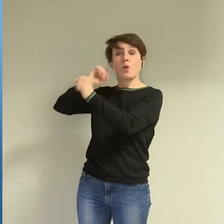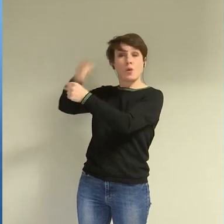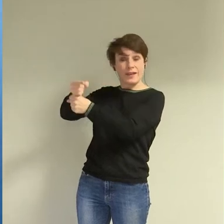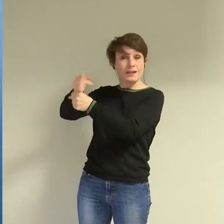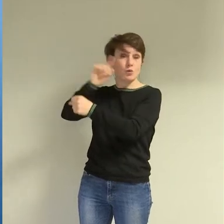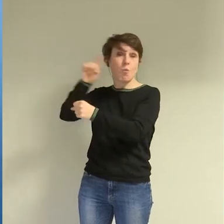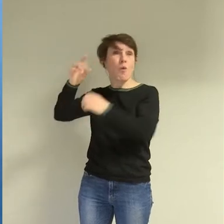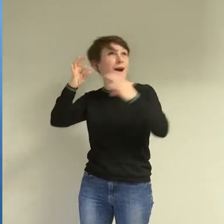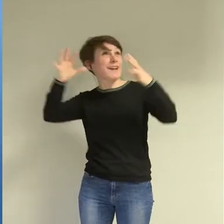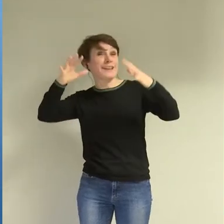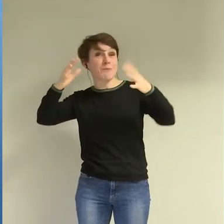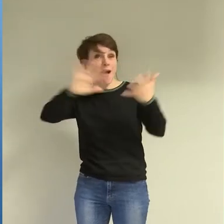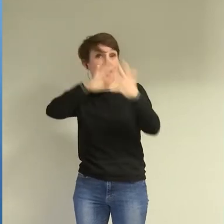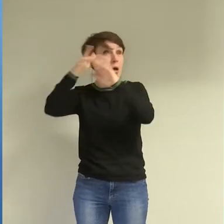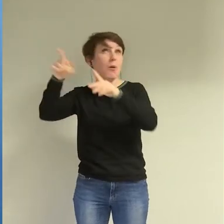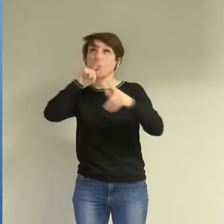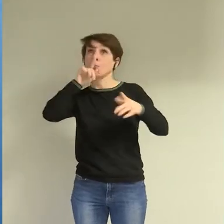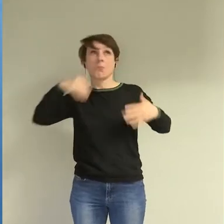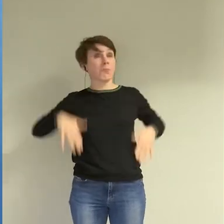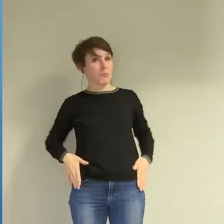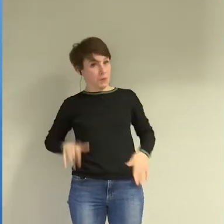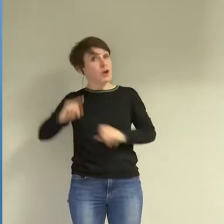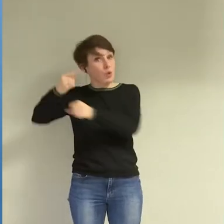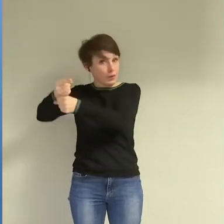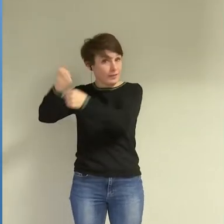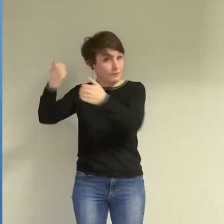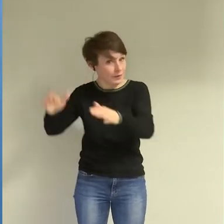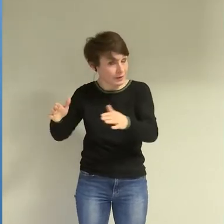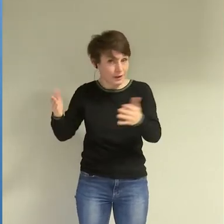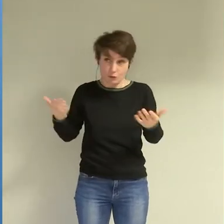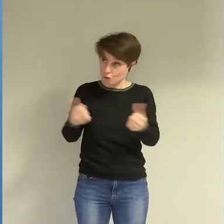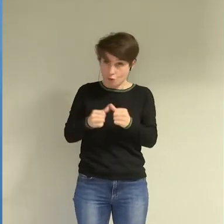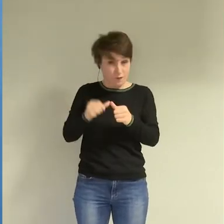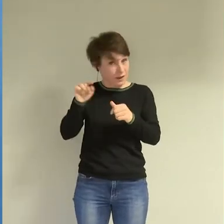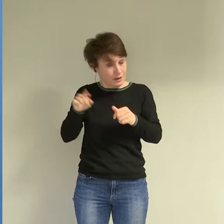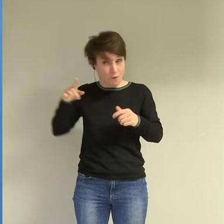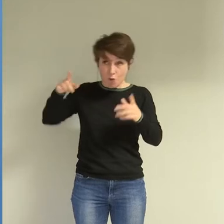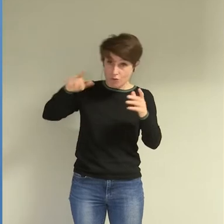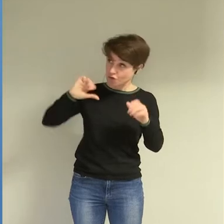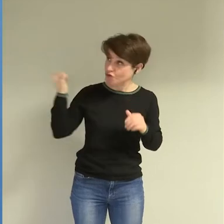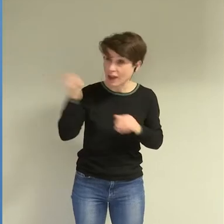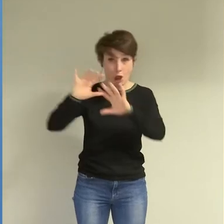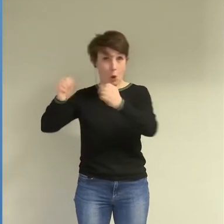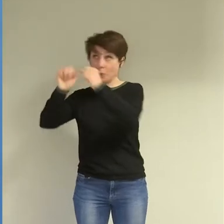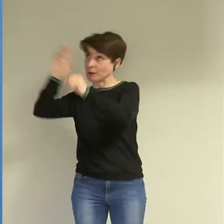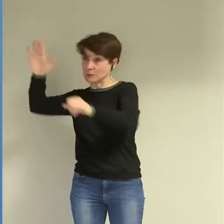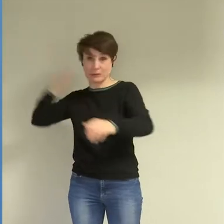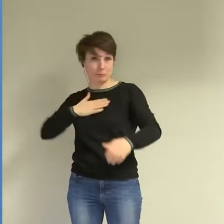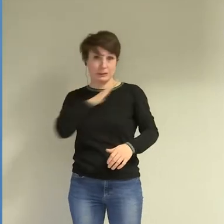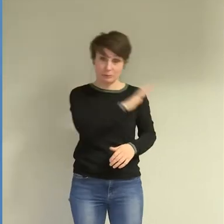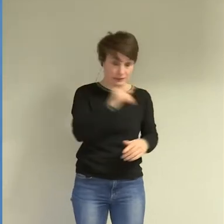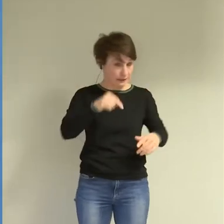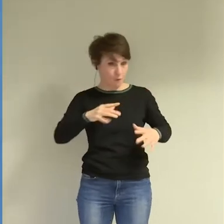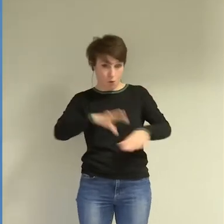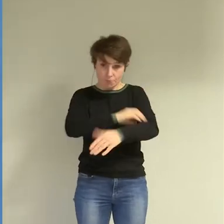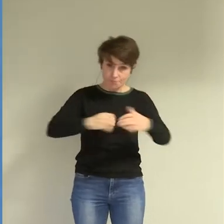le devoir d'agir en fonction des leviers dont elle dispose et agir dans leur domaine de compétences propres en trouvant tous les moyens pour investir